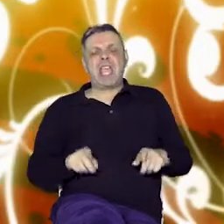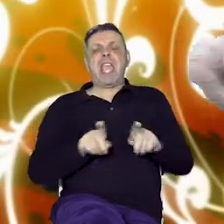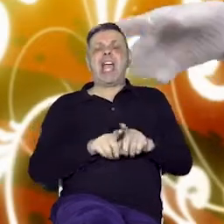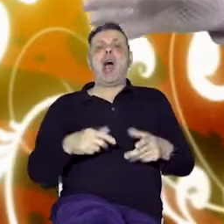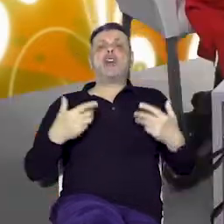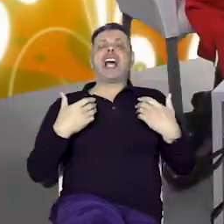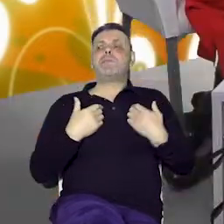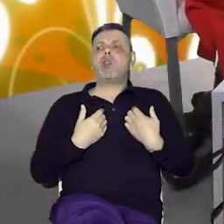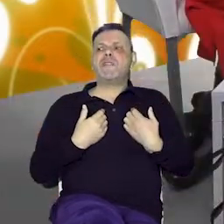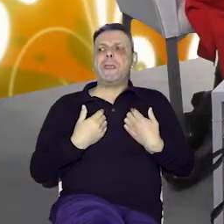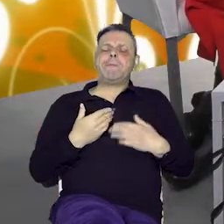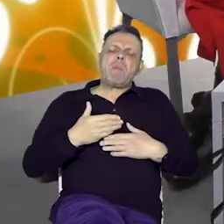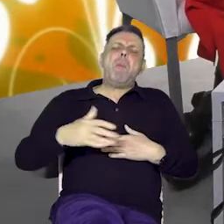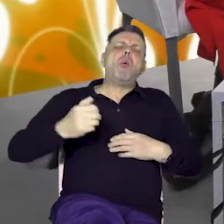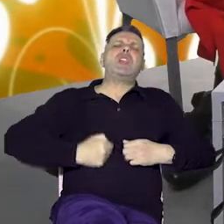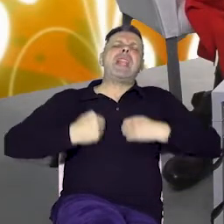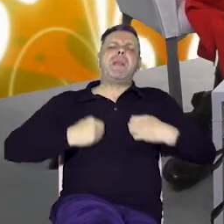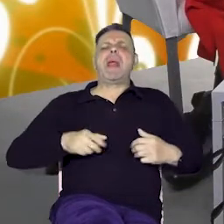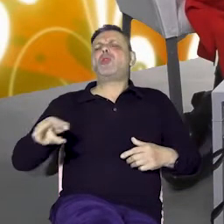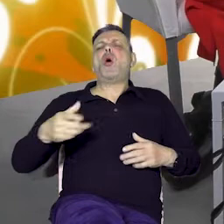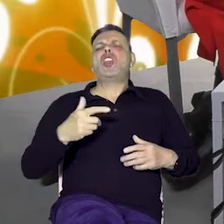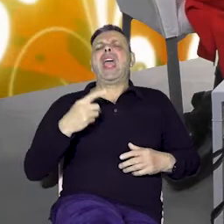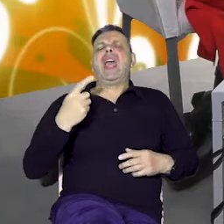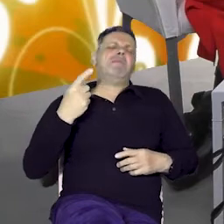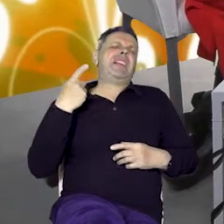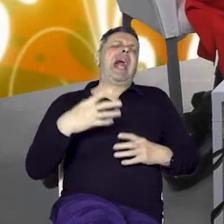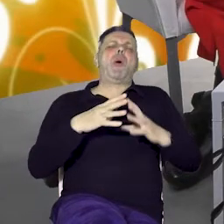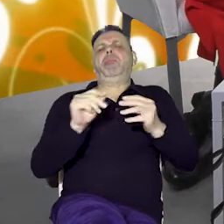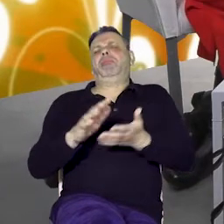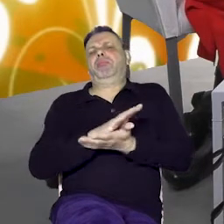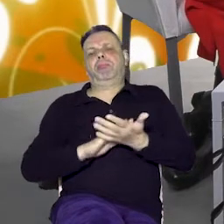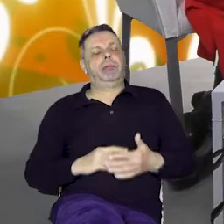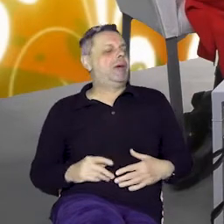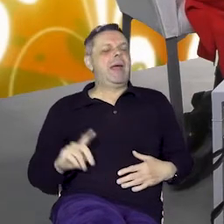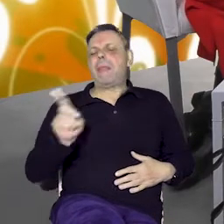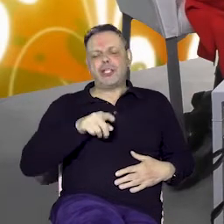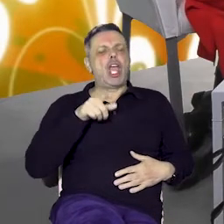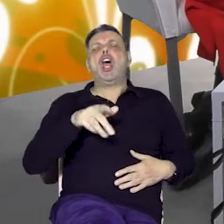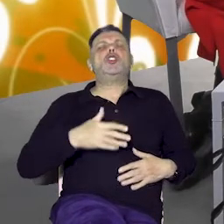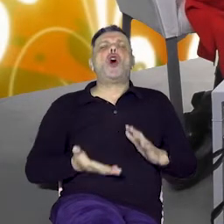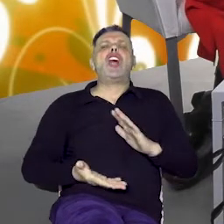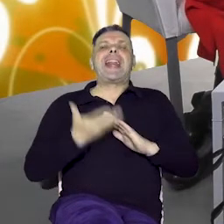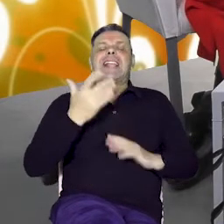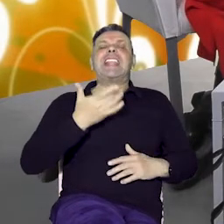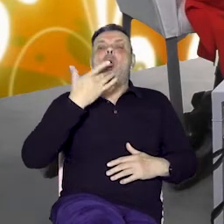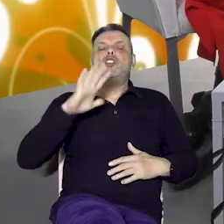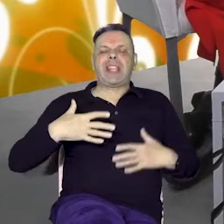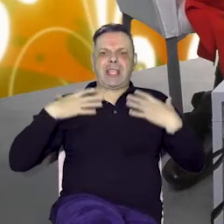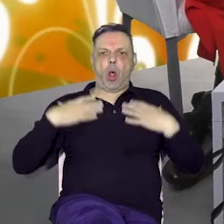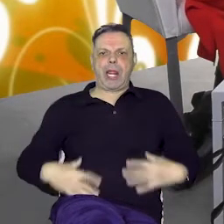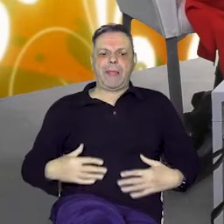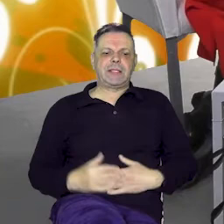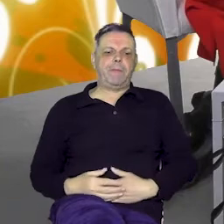urotili, pusti debljinu, nije to, to će samo nestati, to neće samo nestati, to može samo rasti i oštetiti cijeli organizam. A to je, gospođo